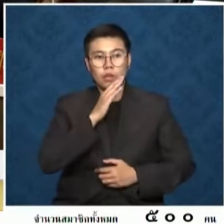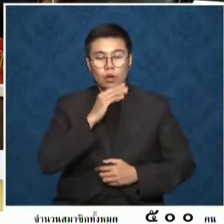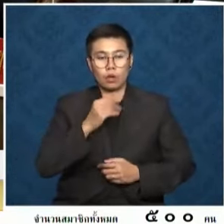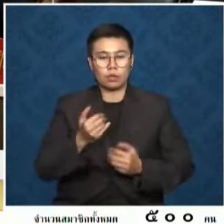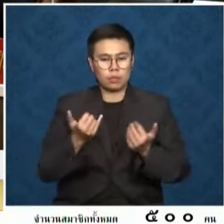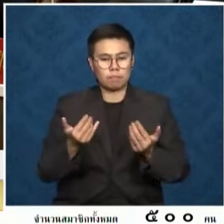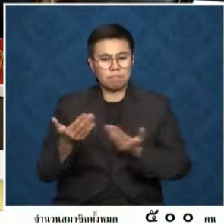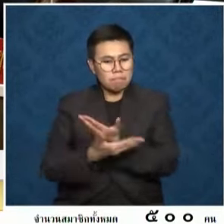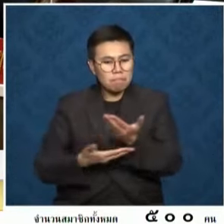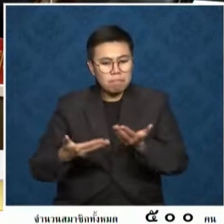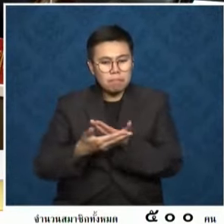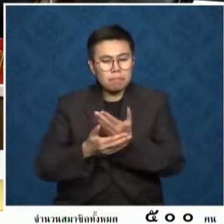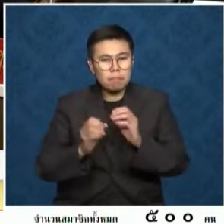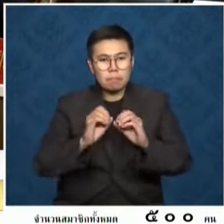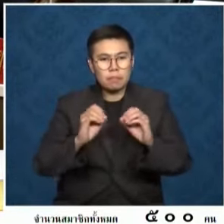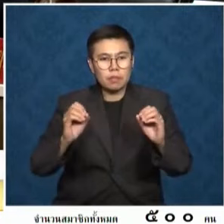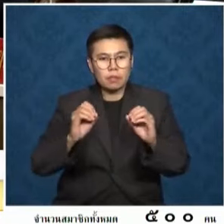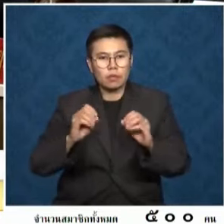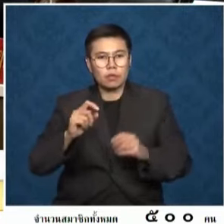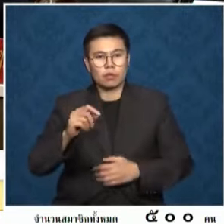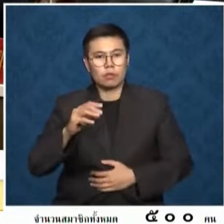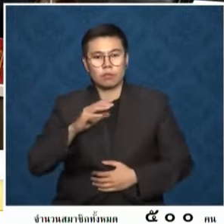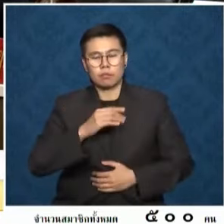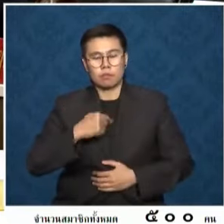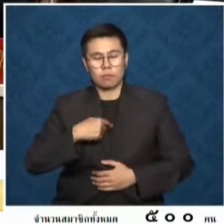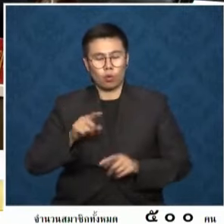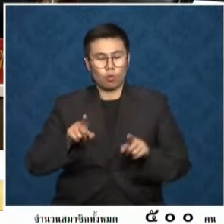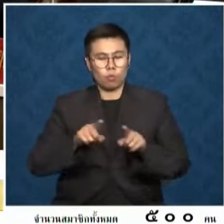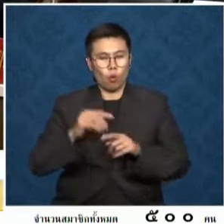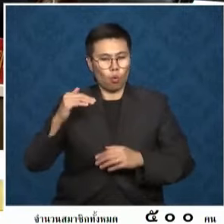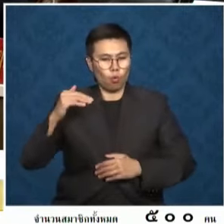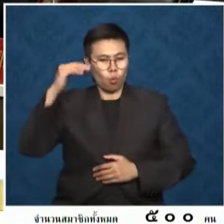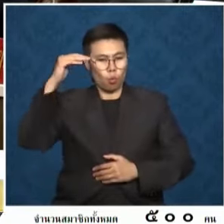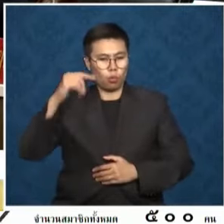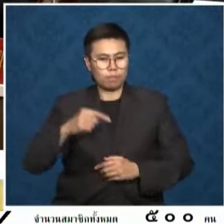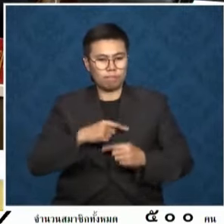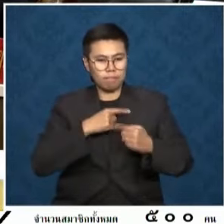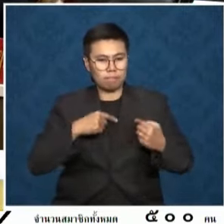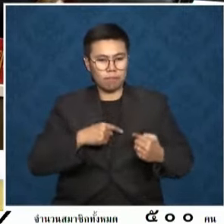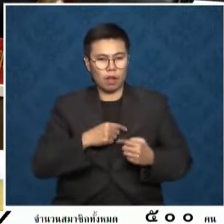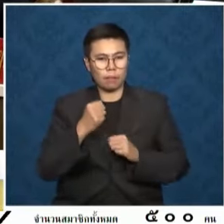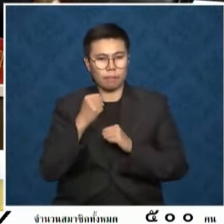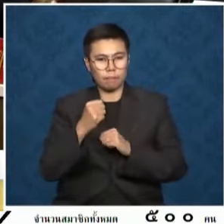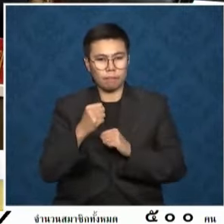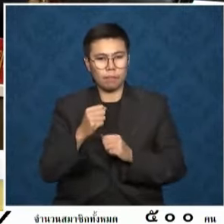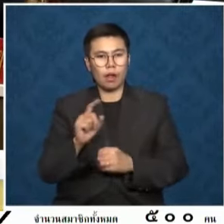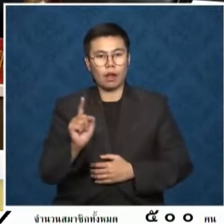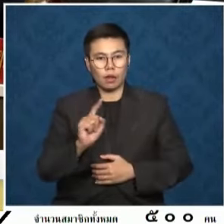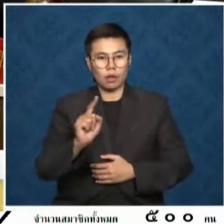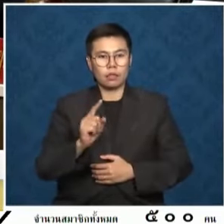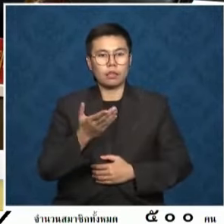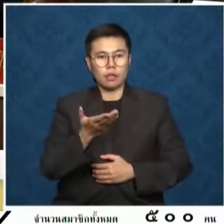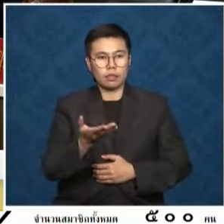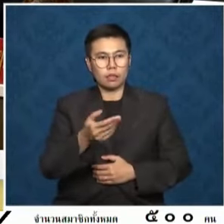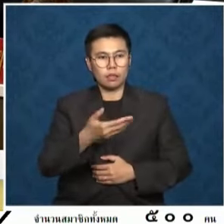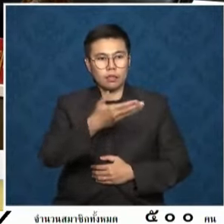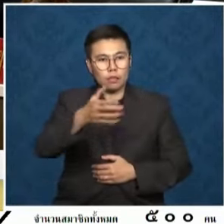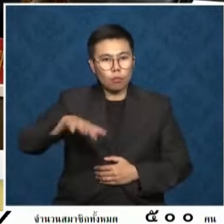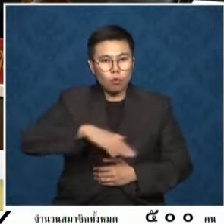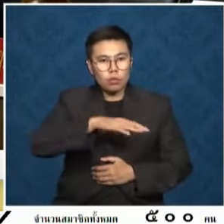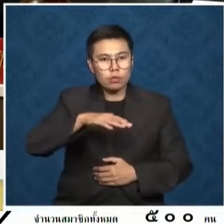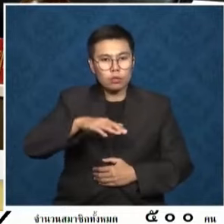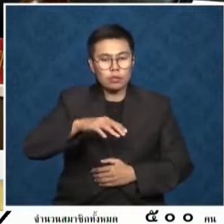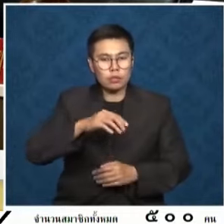ณาเรื่องนี้อย่างมีวุฒิภาวะด้วยจิตใจที่มั่นคงสิ่งที่ท่านทั้งหลายกำลังร่วมกันสร้